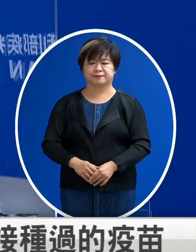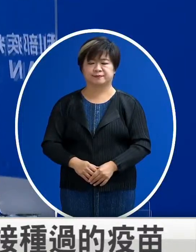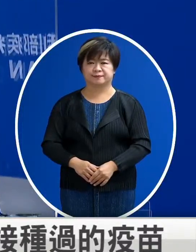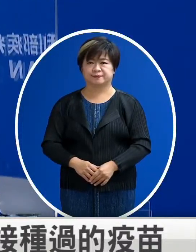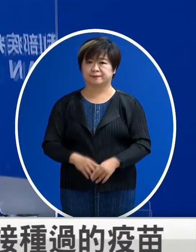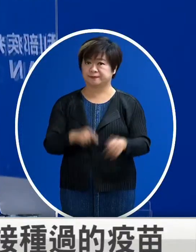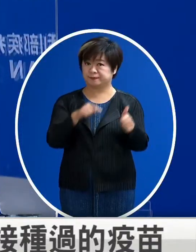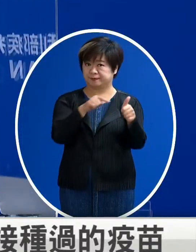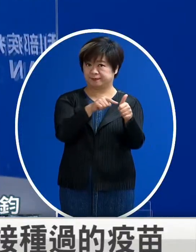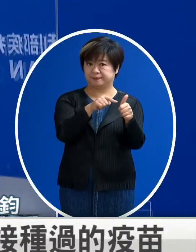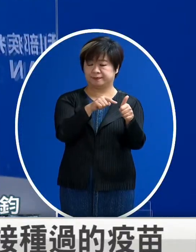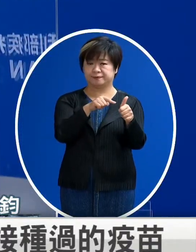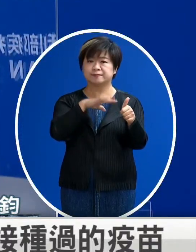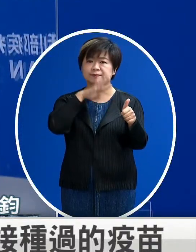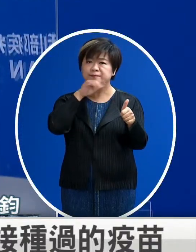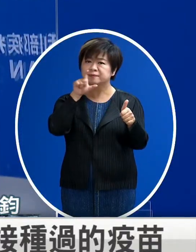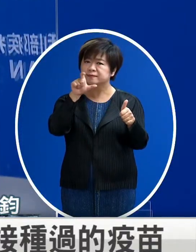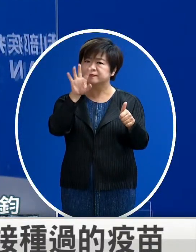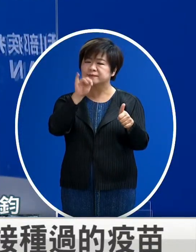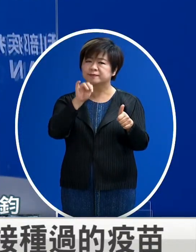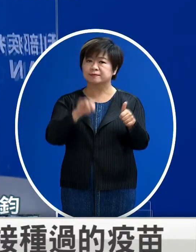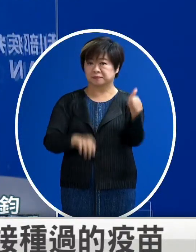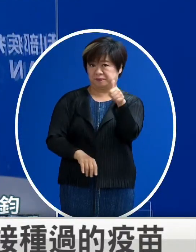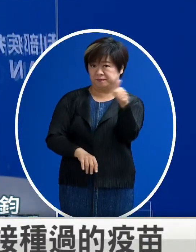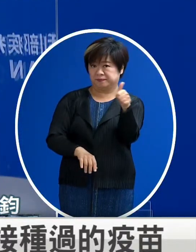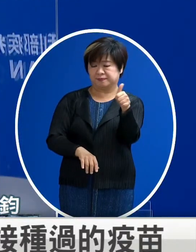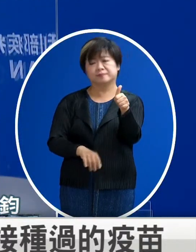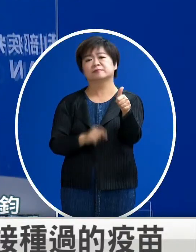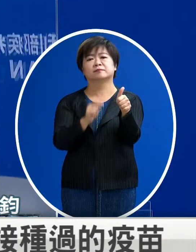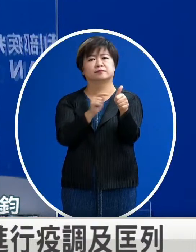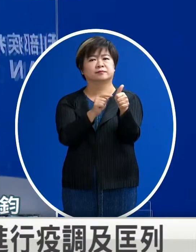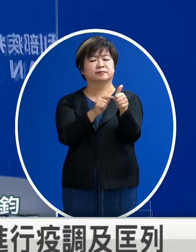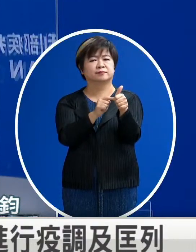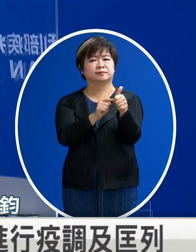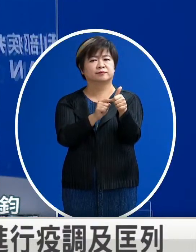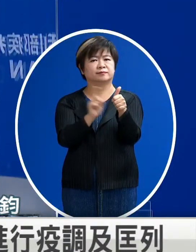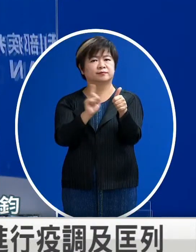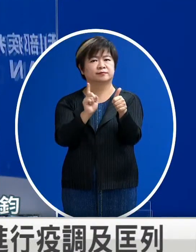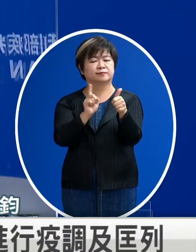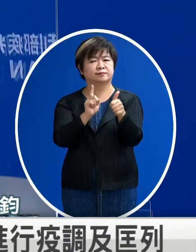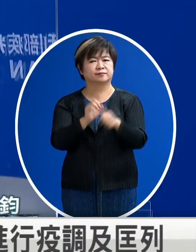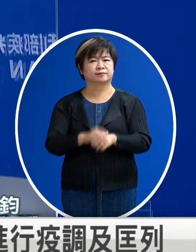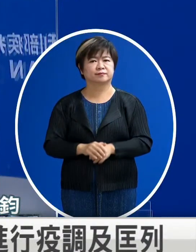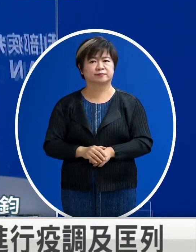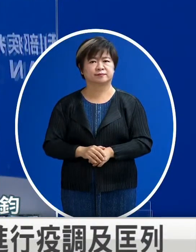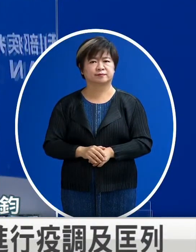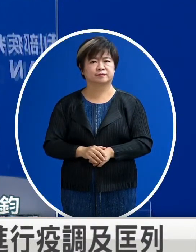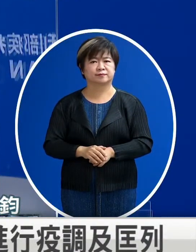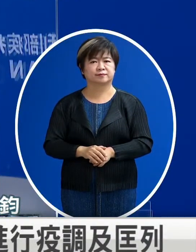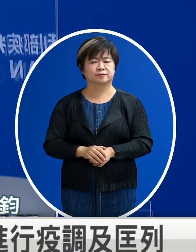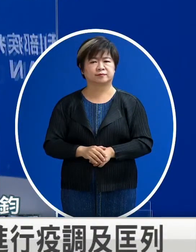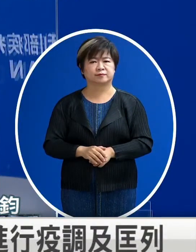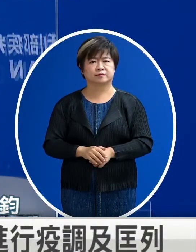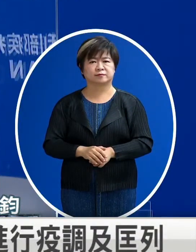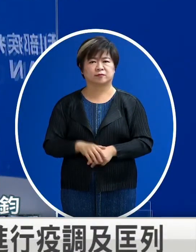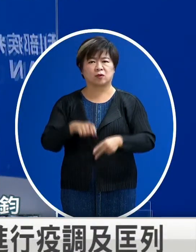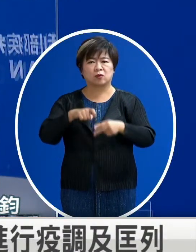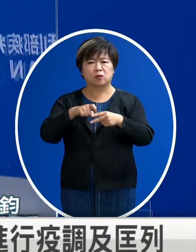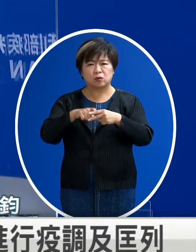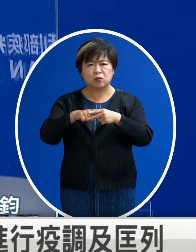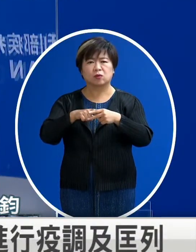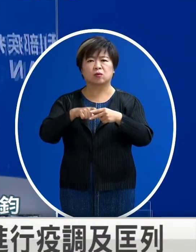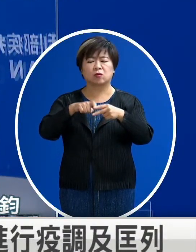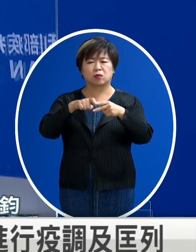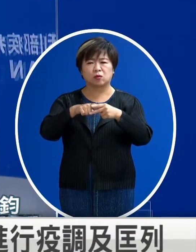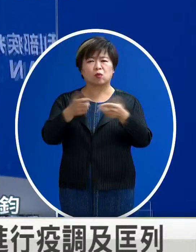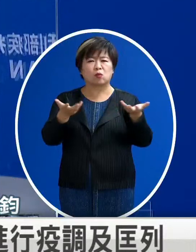这一位是60多岁的男性哦，那他是从事这个就是公务方面工程的